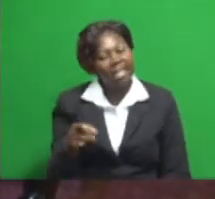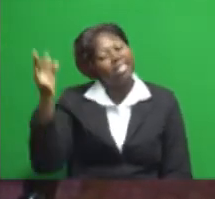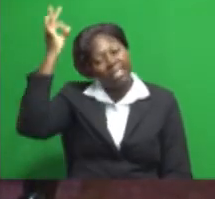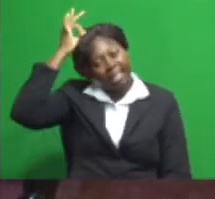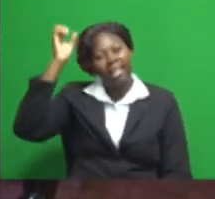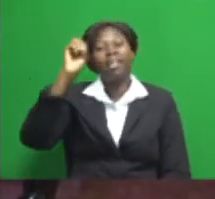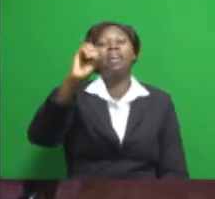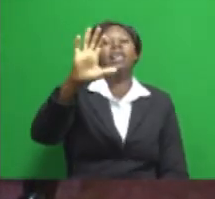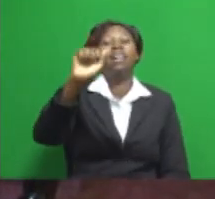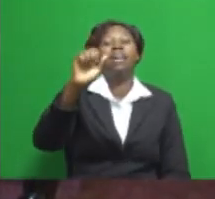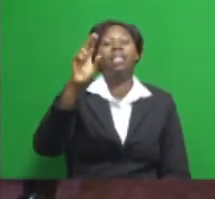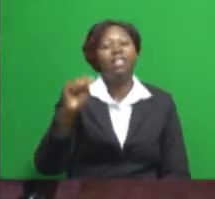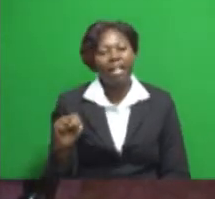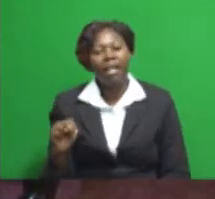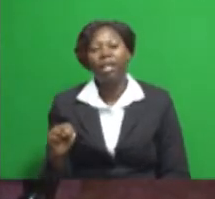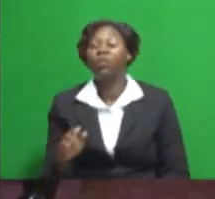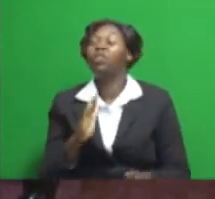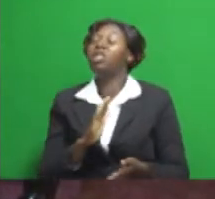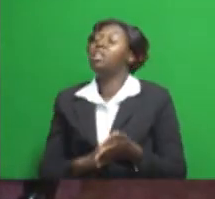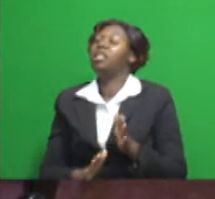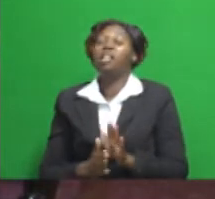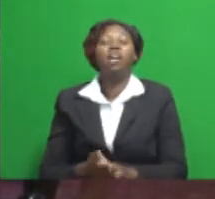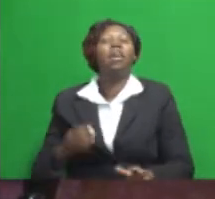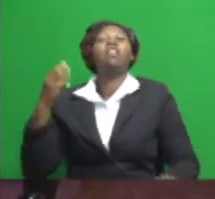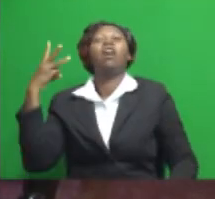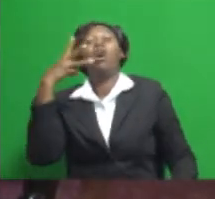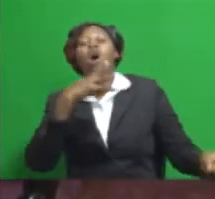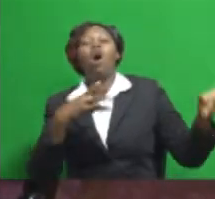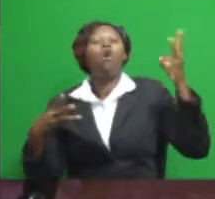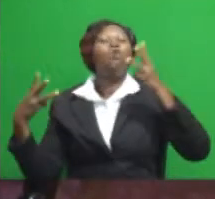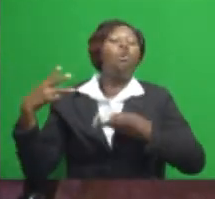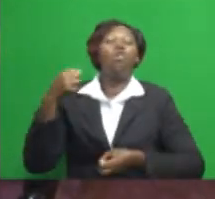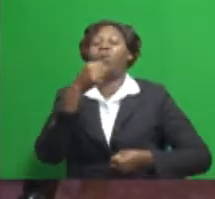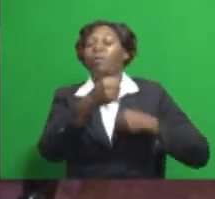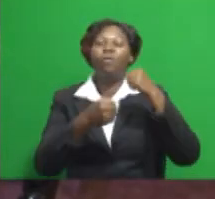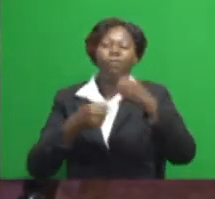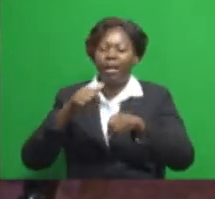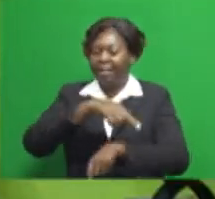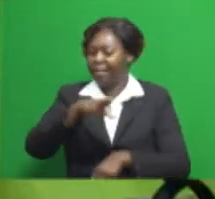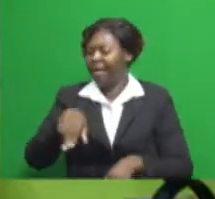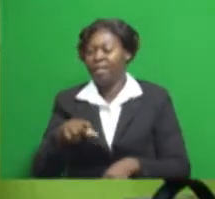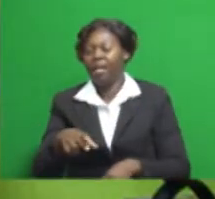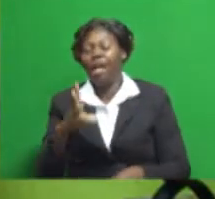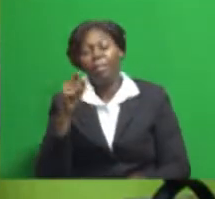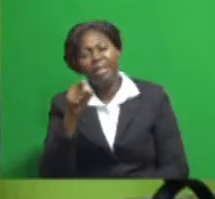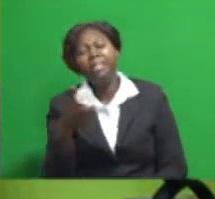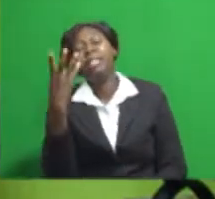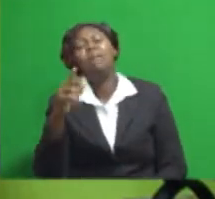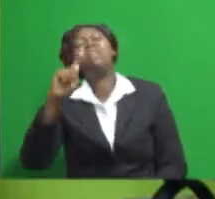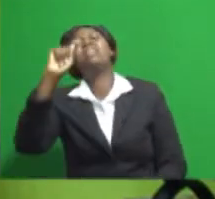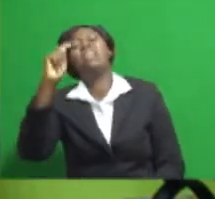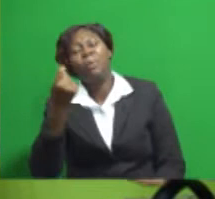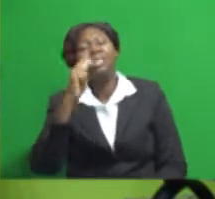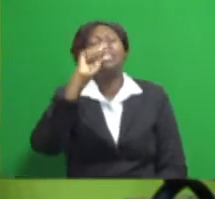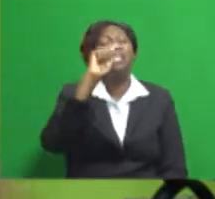1 waachapotsera. Yeah. Apa ugona aive nehundo yakazara panze. Mathousands. Mathousands. Zvikanzi hapana kana pari kutomboswedera